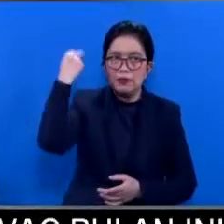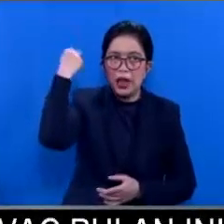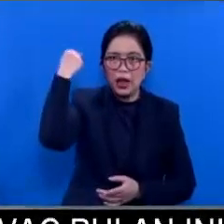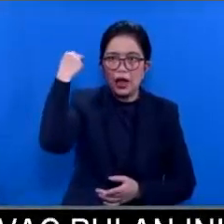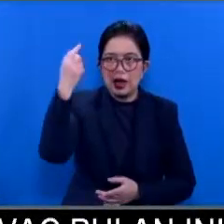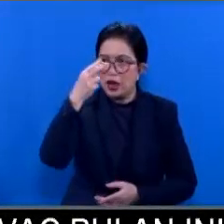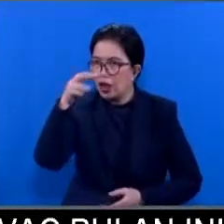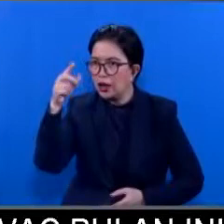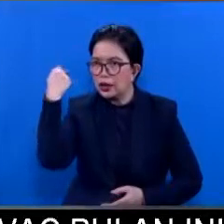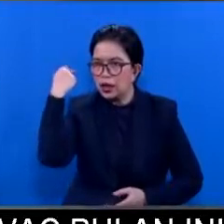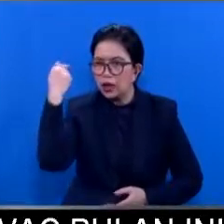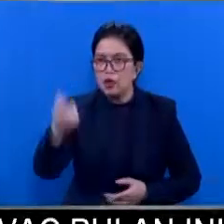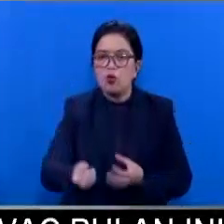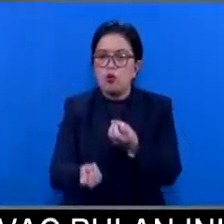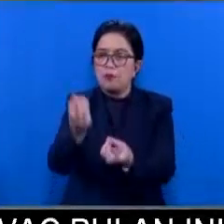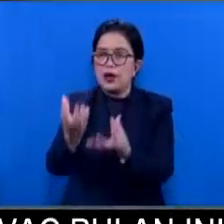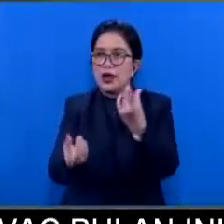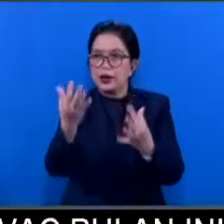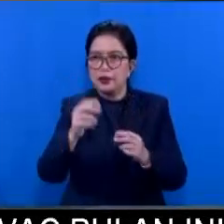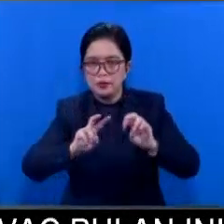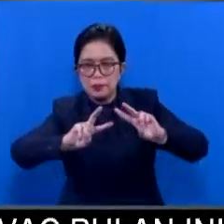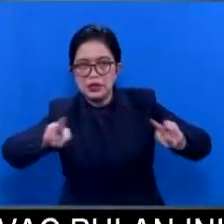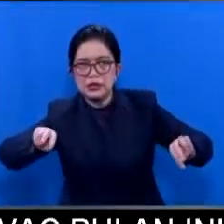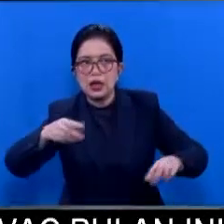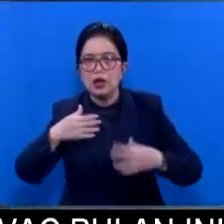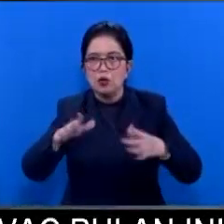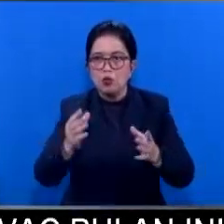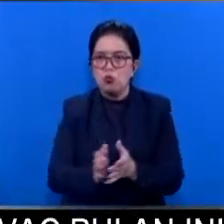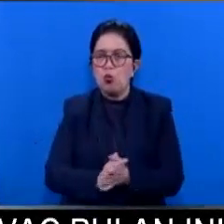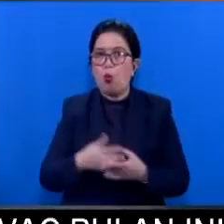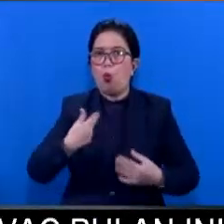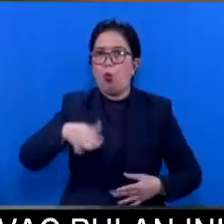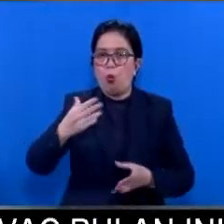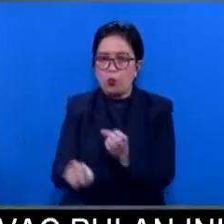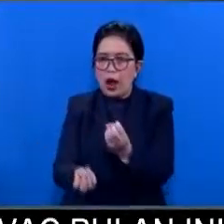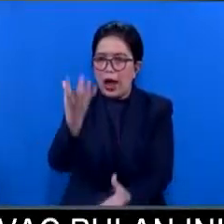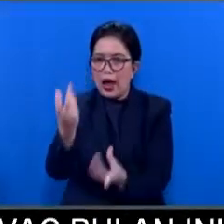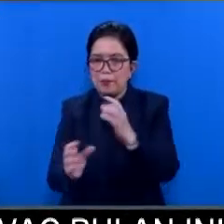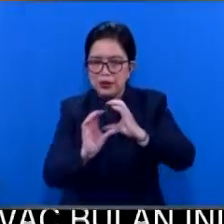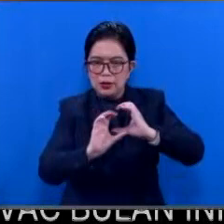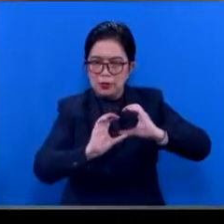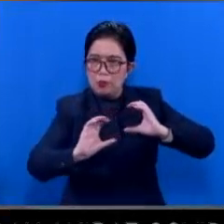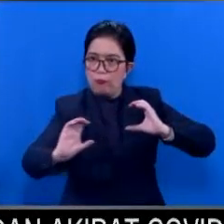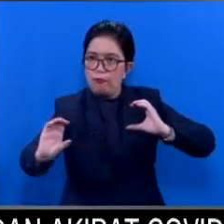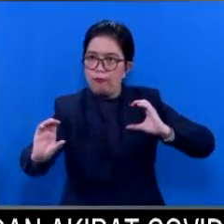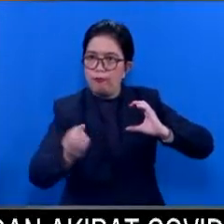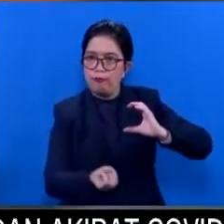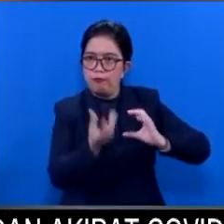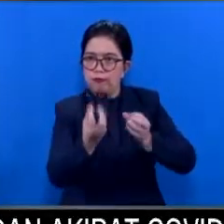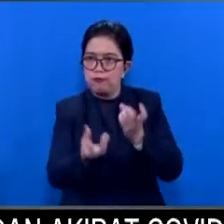belakang mobil. Saat ia memeriksa, ternyata sudah ada api besar yang membakar tumpukan